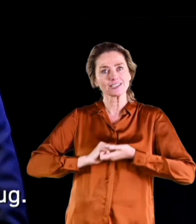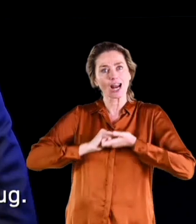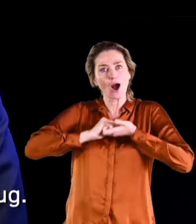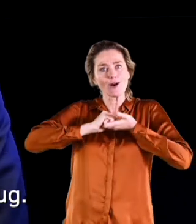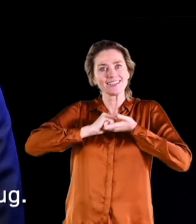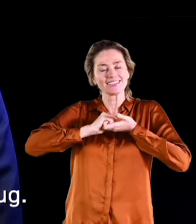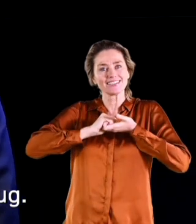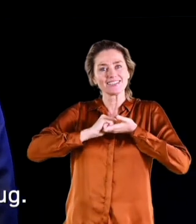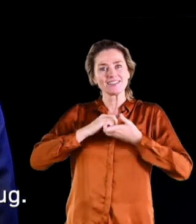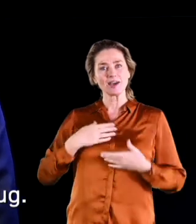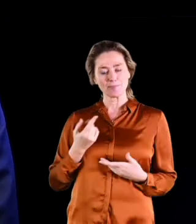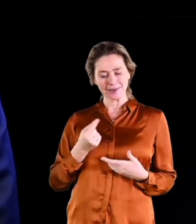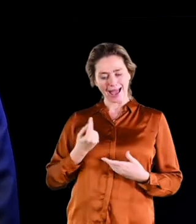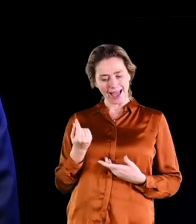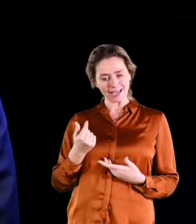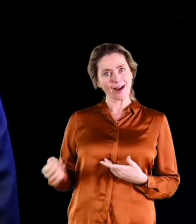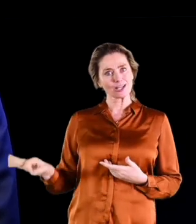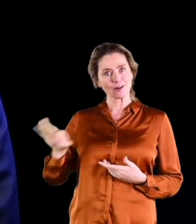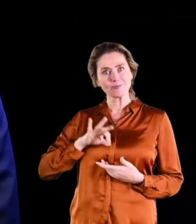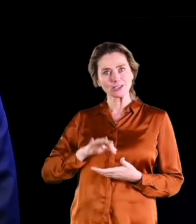Mijn eigen waarde kwam weer terug.